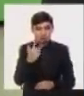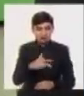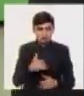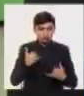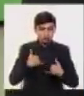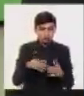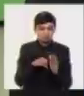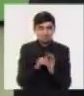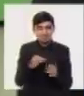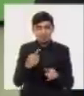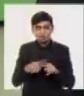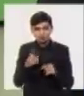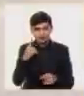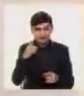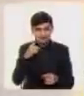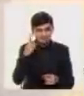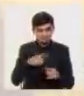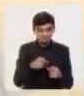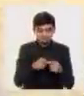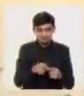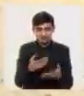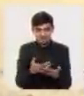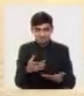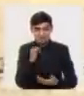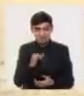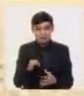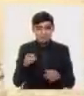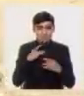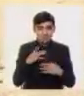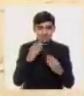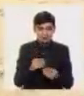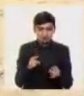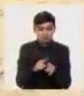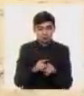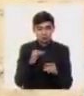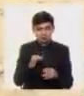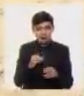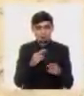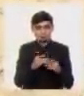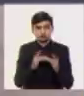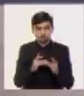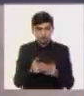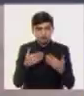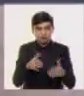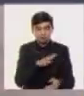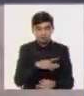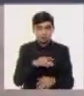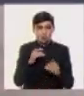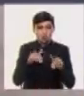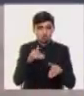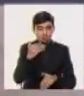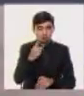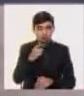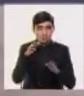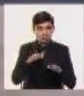них – учителя, остальные – техперсонал. В преддверии праздника Дня независимости состоялось и открытие общежития колледжа на 100 мест. Также